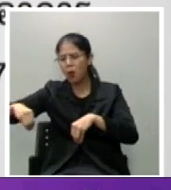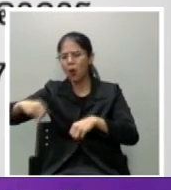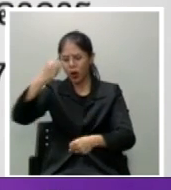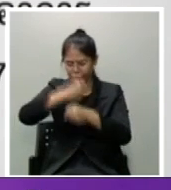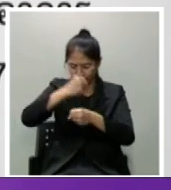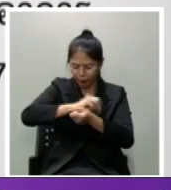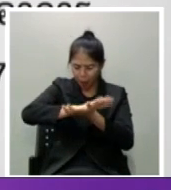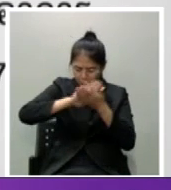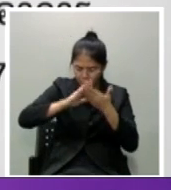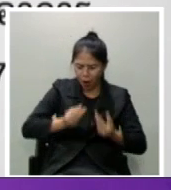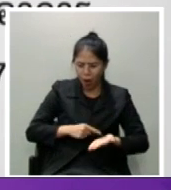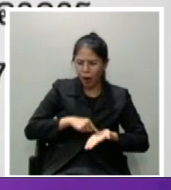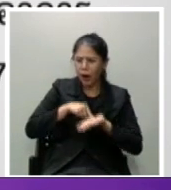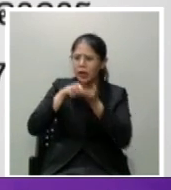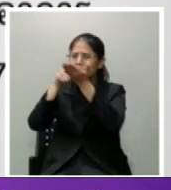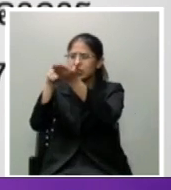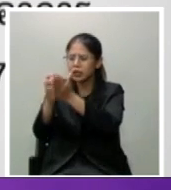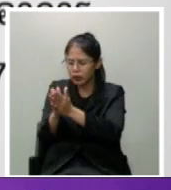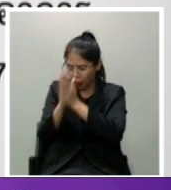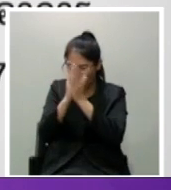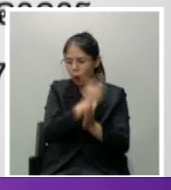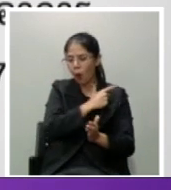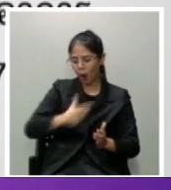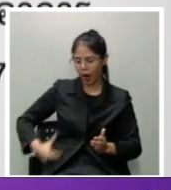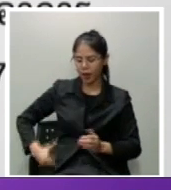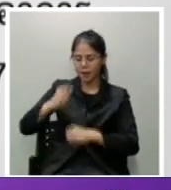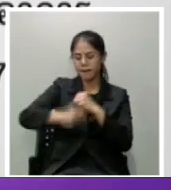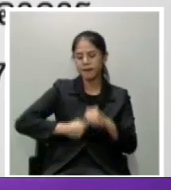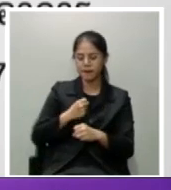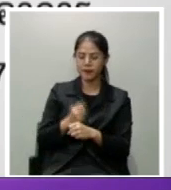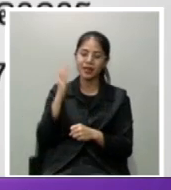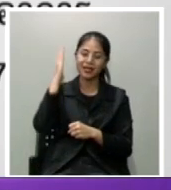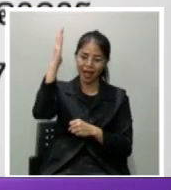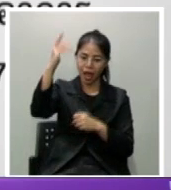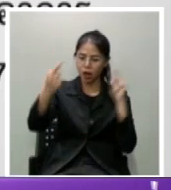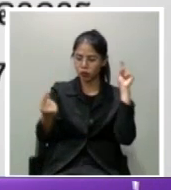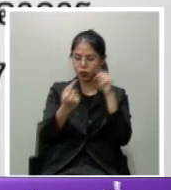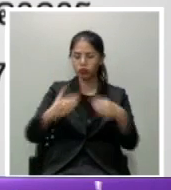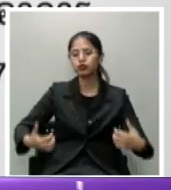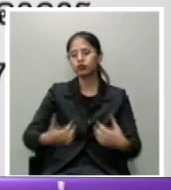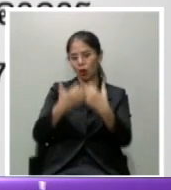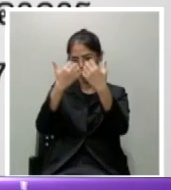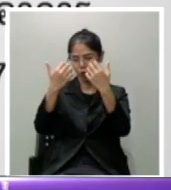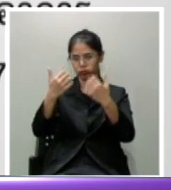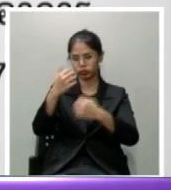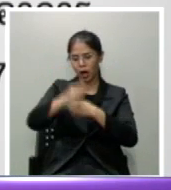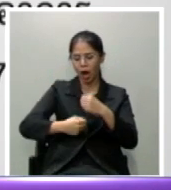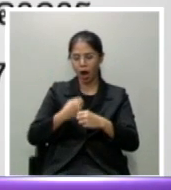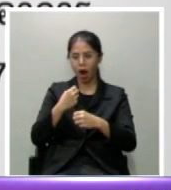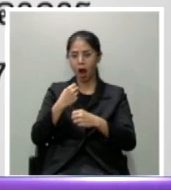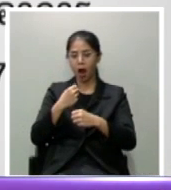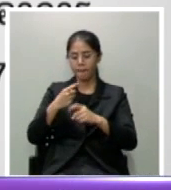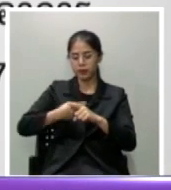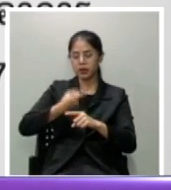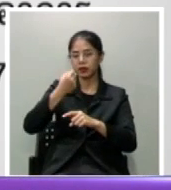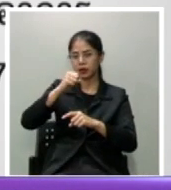ถวายในเดือนสิงหาคมปีหน้าในวันเฉลิมพระชนมพรรษา12สิงหาค